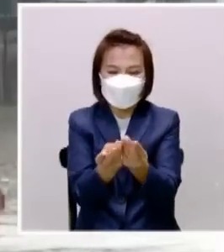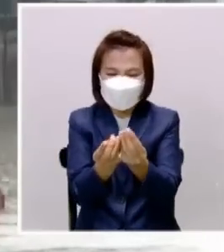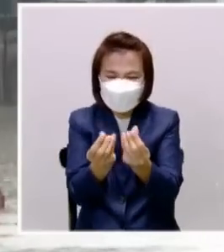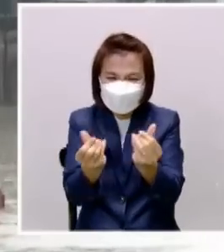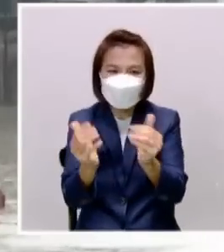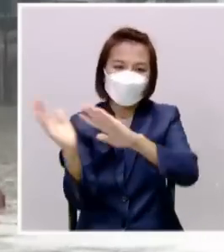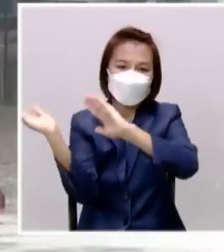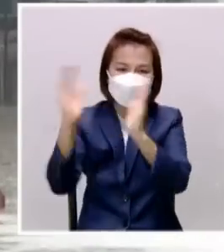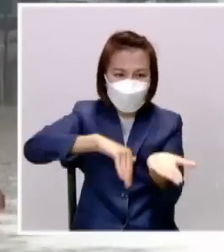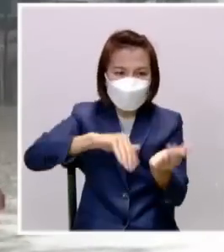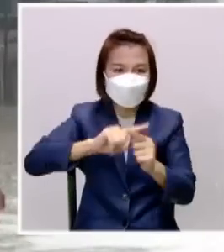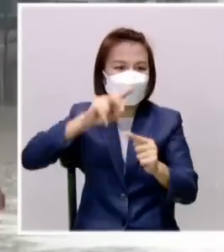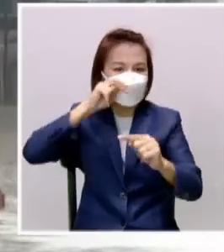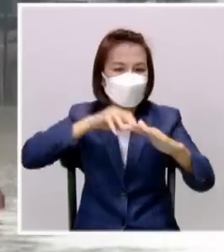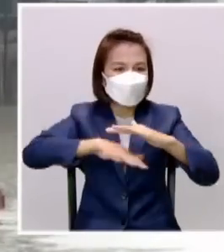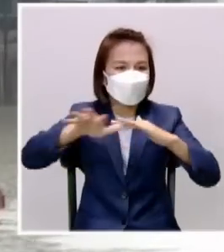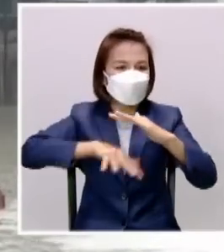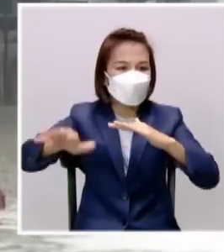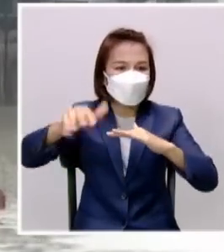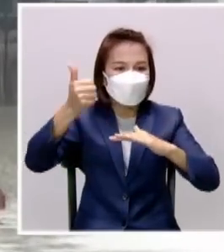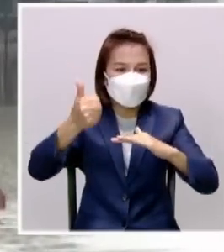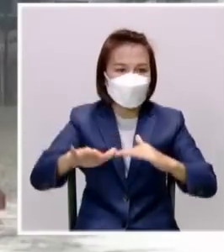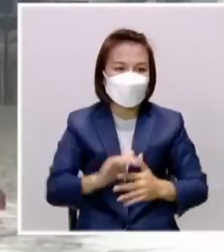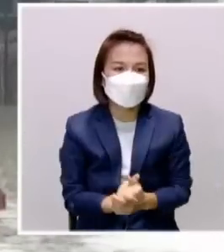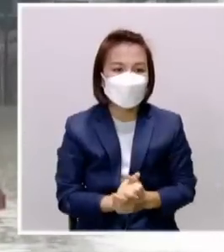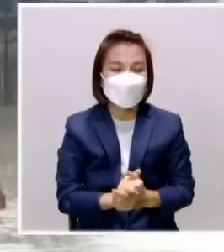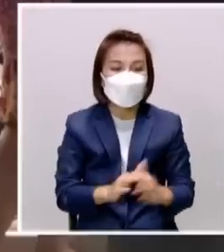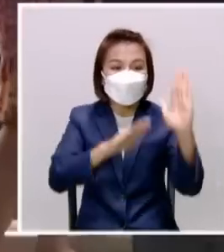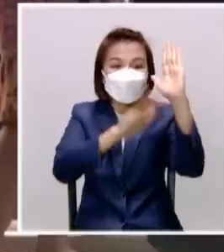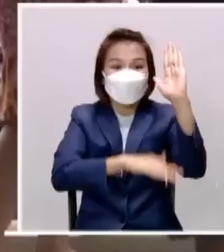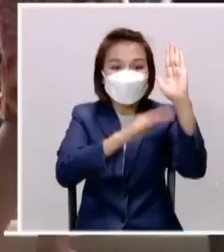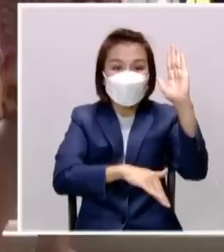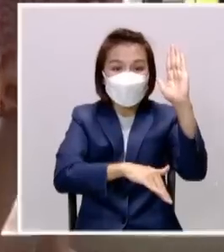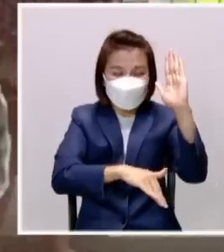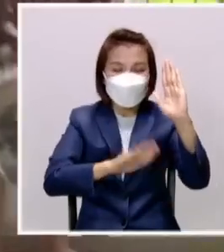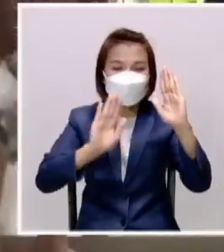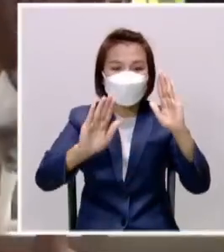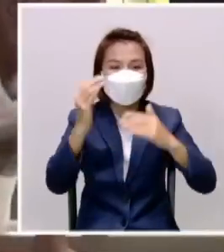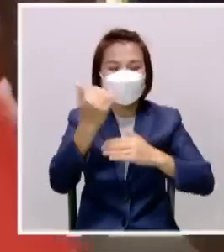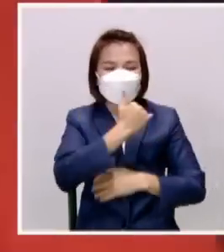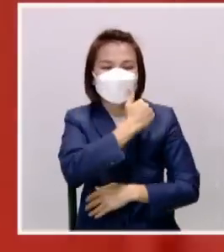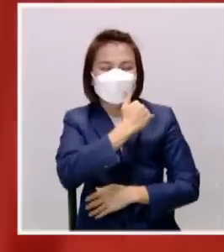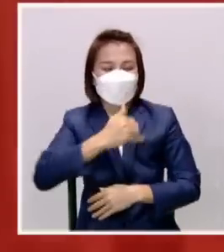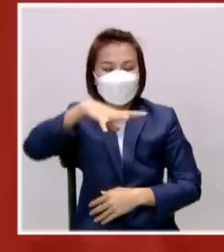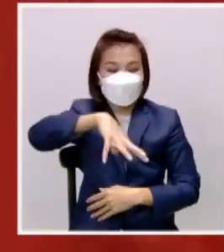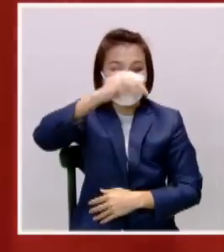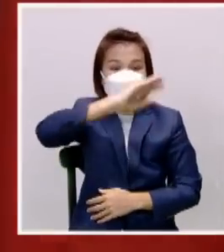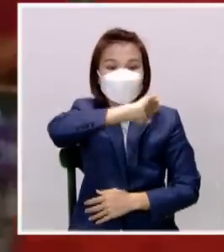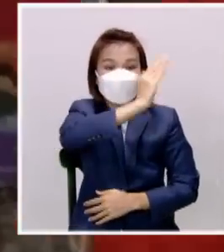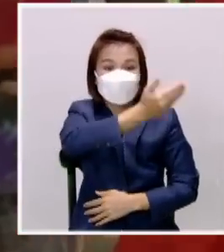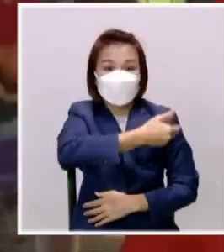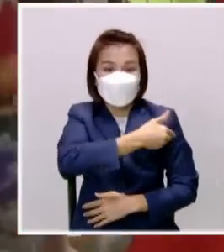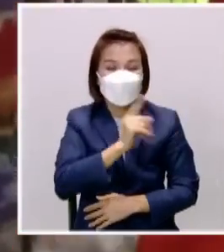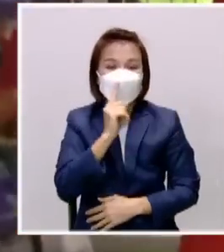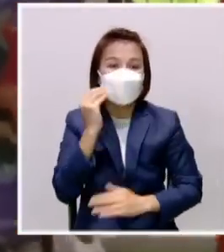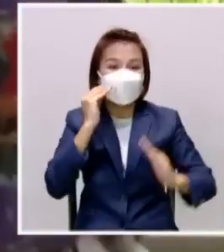รักหักพังมากักขวางเอาไว้ขณะที่จังหวัดมินโดโรทางตอนใต้ของกรุงมะนิลาก็มีบ้านเรือนประชาชนจำนวนมากเลยค่ะ